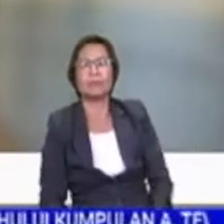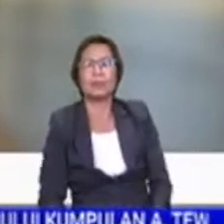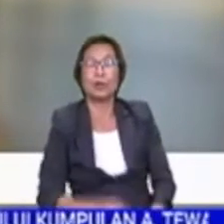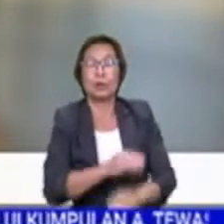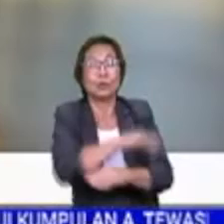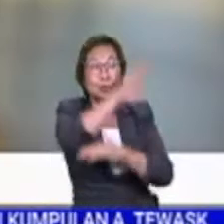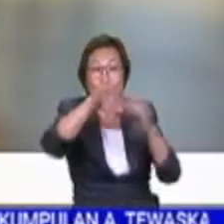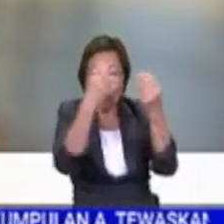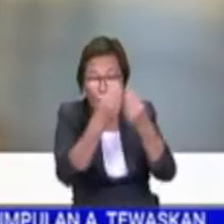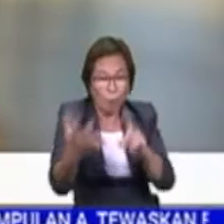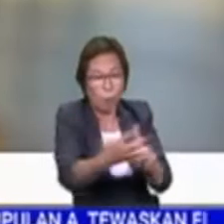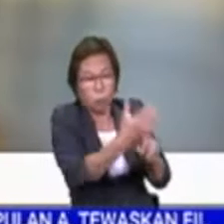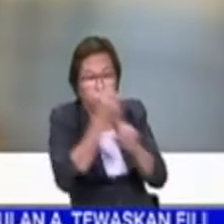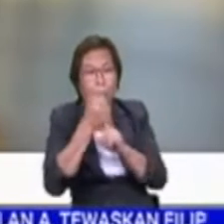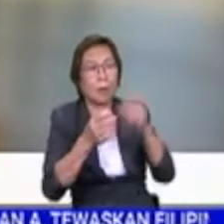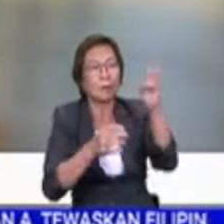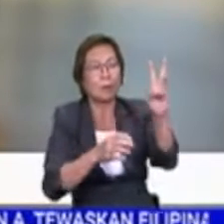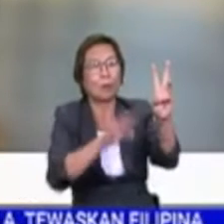Katanya keseluruhan nilai rampasan berjumlah